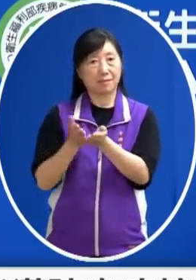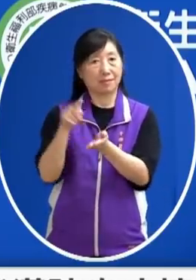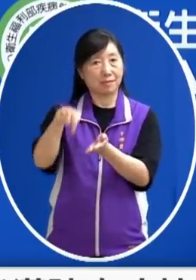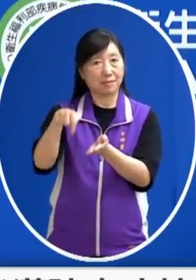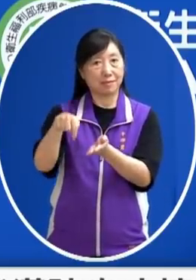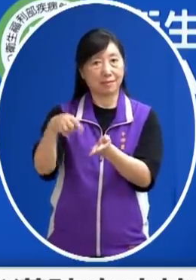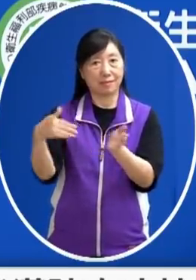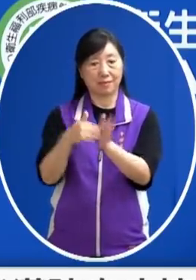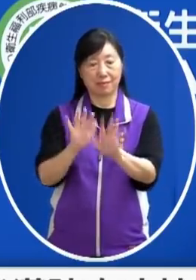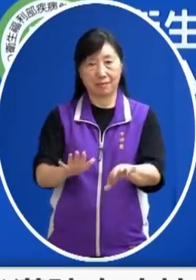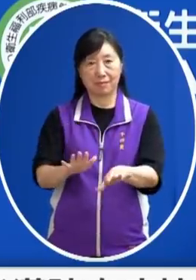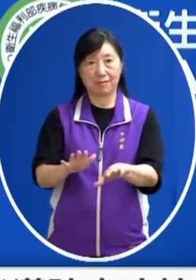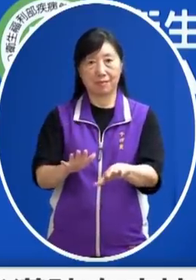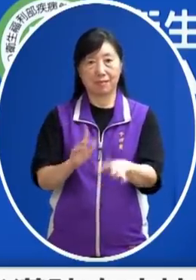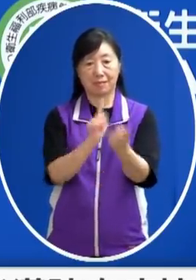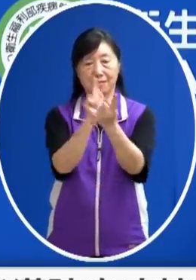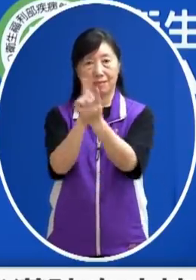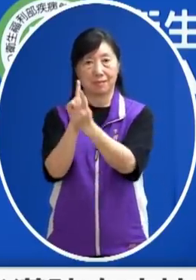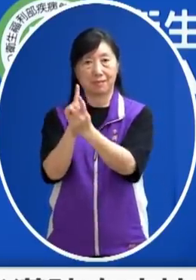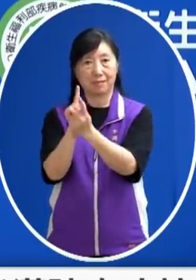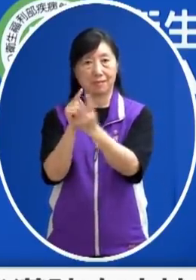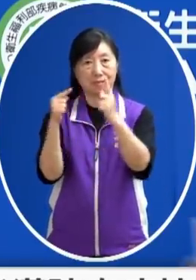前哈，我们掌握接触者